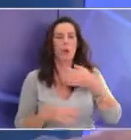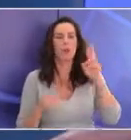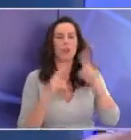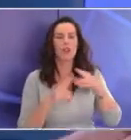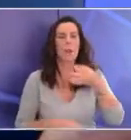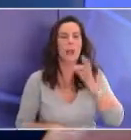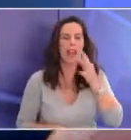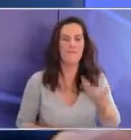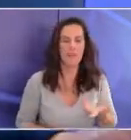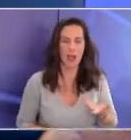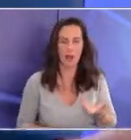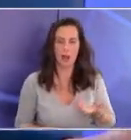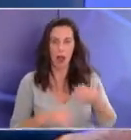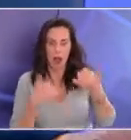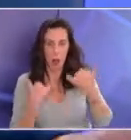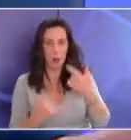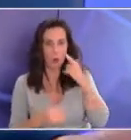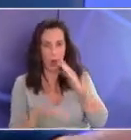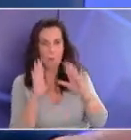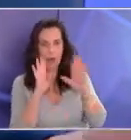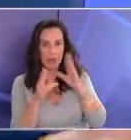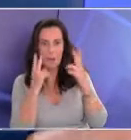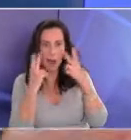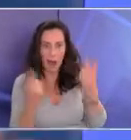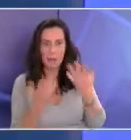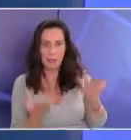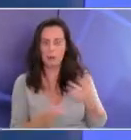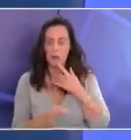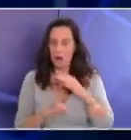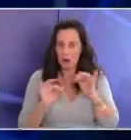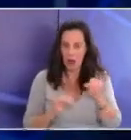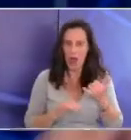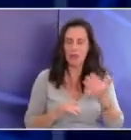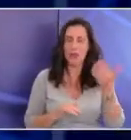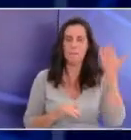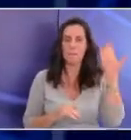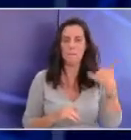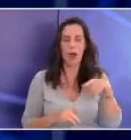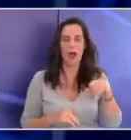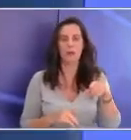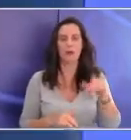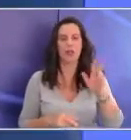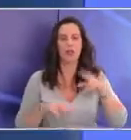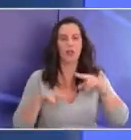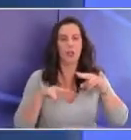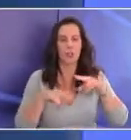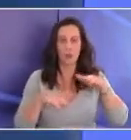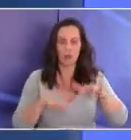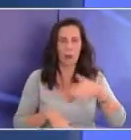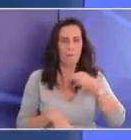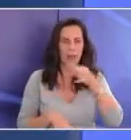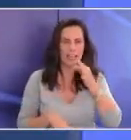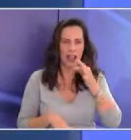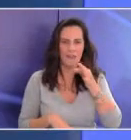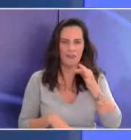כל אלה שבאים... פייסבוק, אתה רואה אנשים שמחפשים בוקים, מחפשים סוחרים ברשת. פעם האלה היו יושבים בבתי קפה ידועים, לוקחים